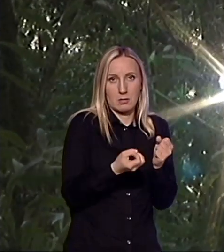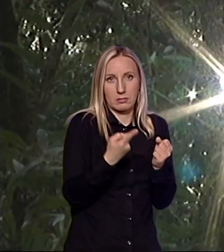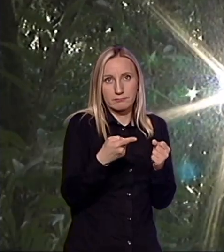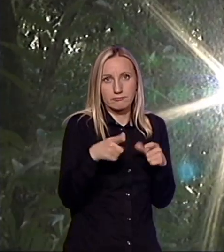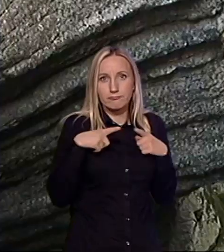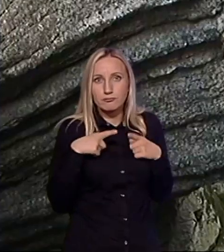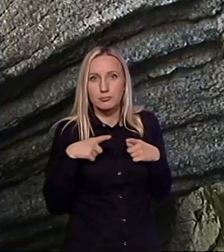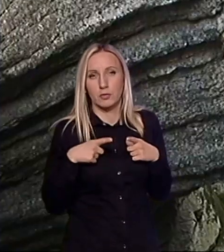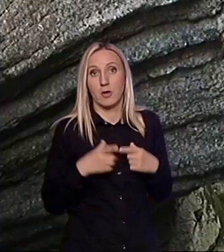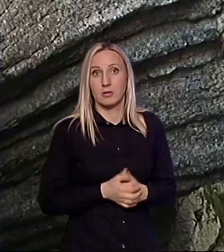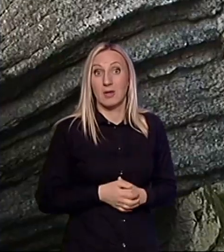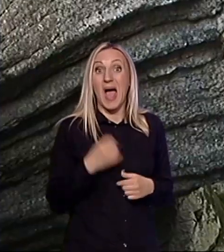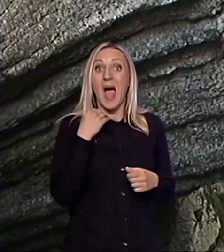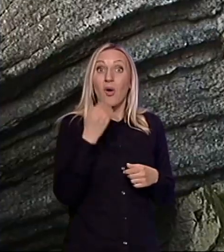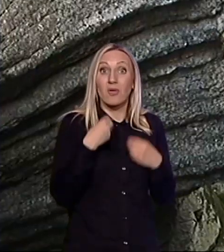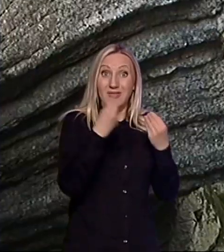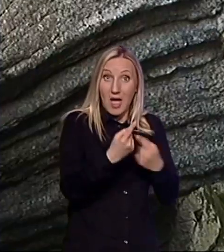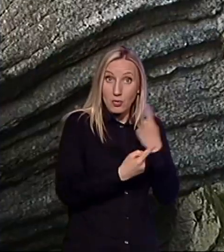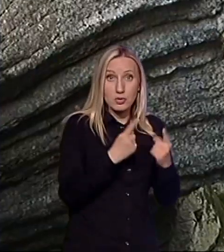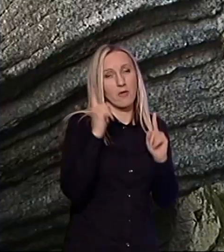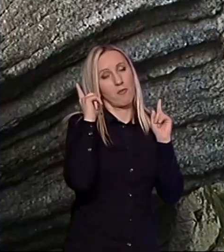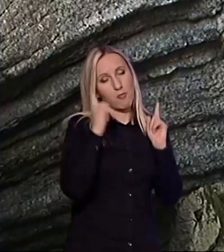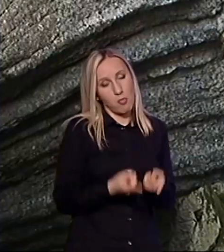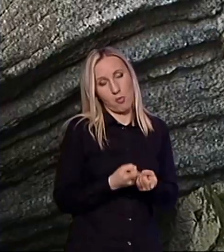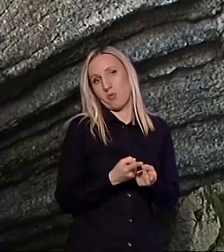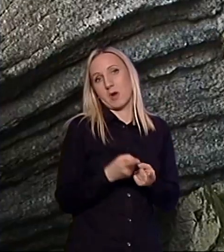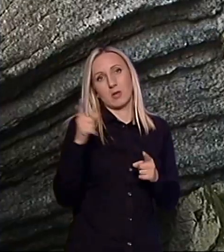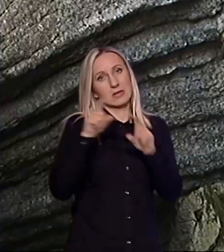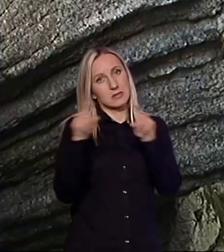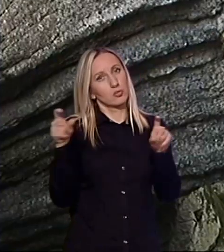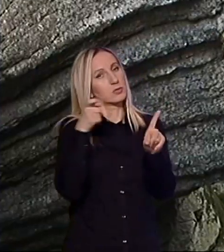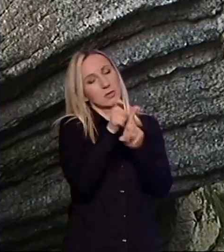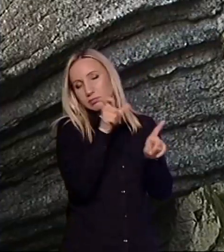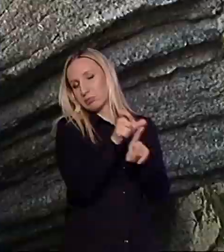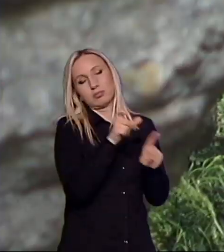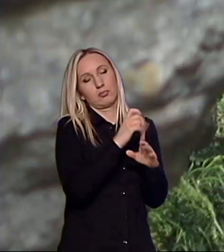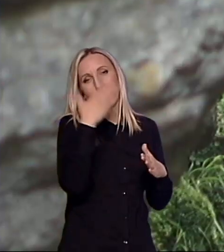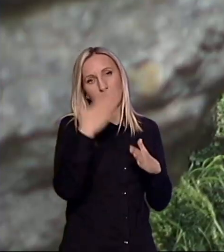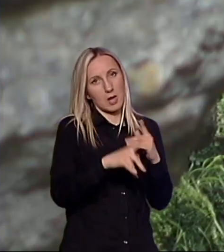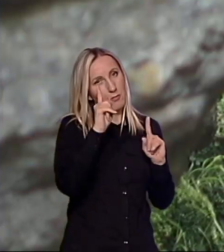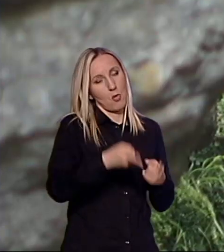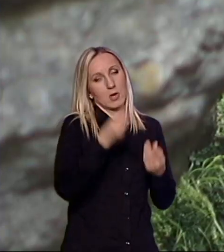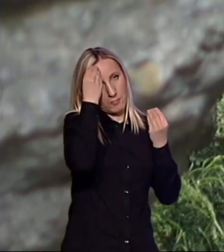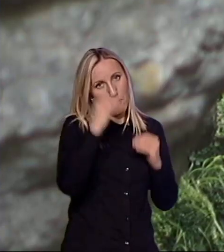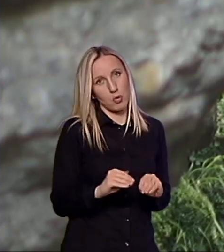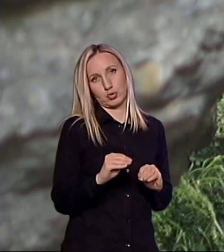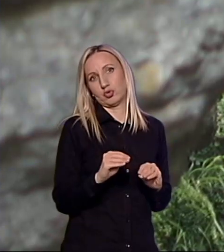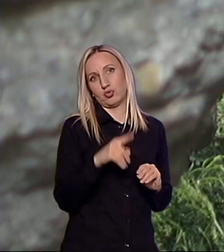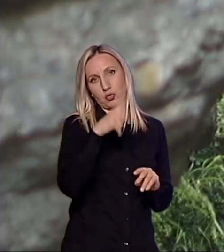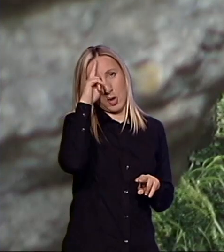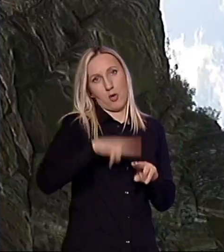uslove, onda bi morali po meni te institucije da istraju do kraja i da nametnu da se ti uslovi poštuju.